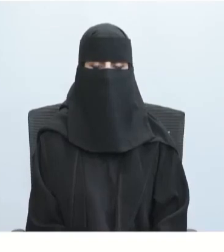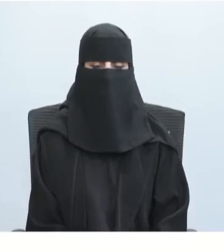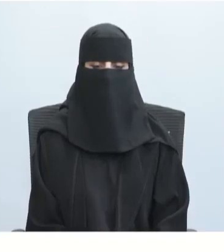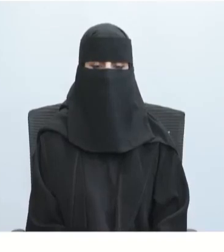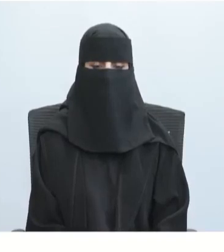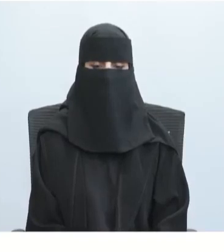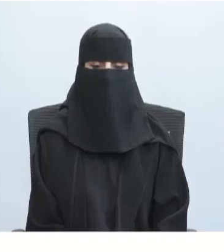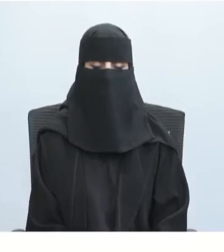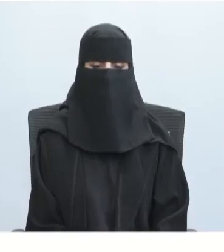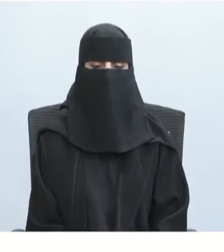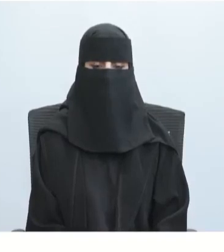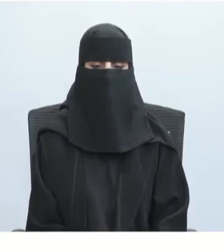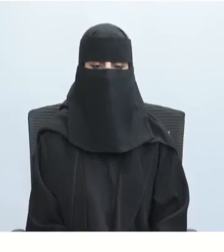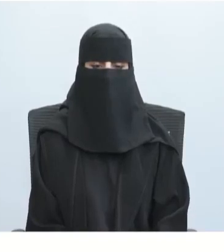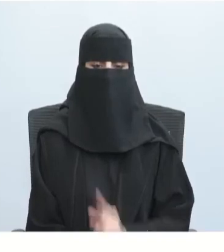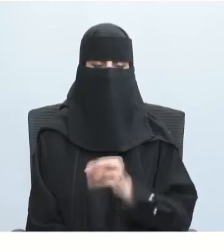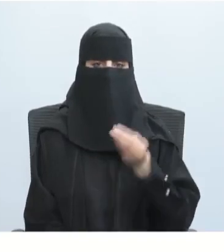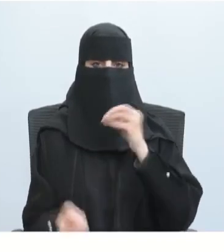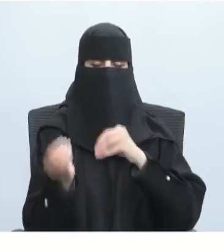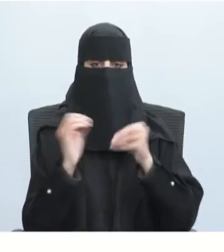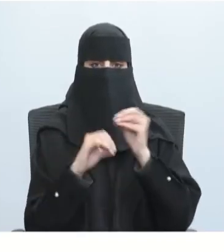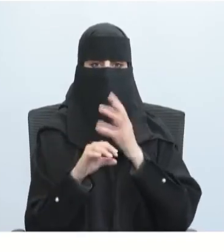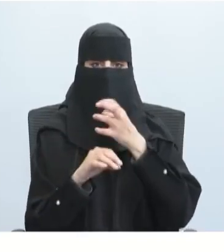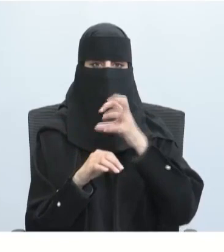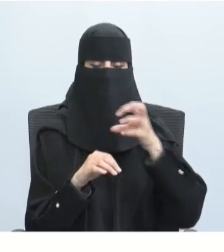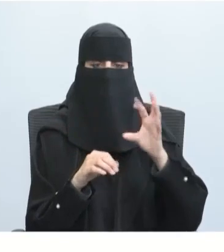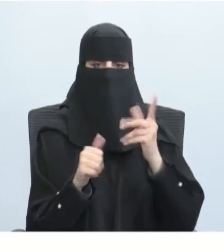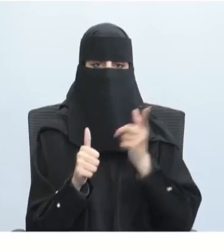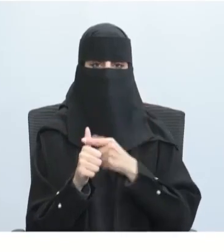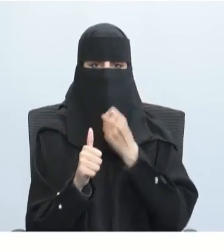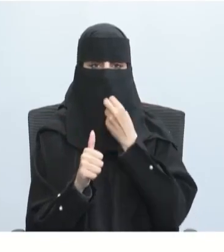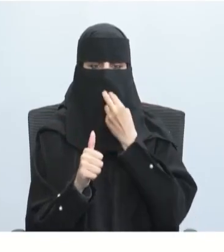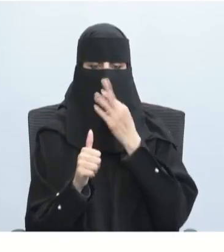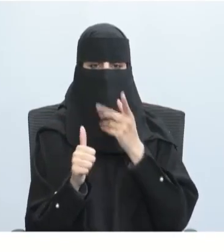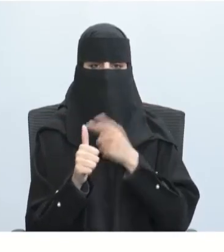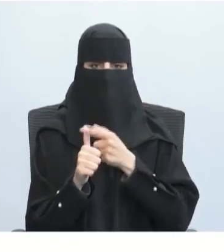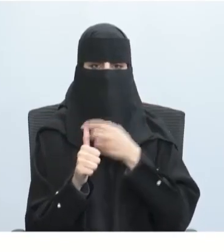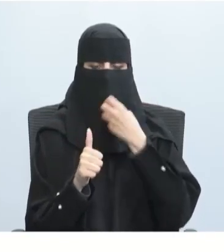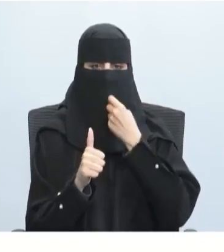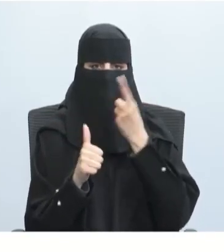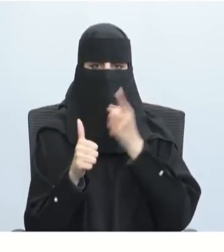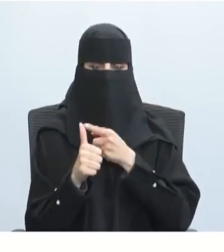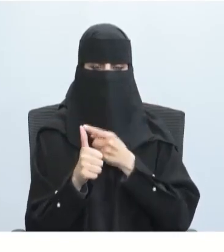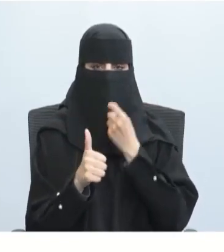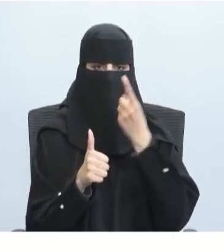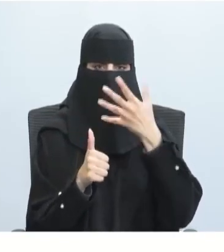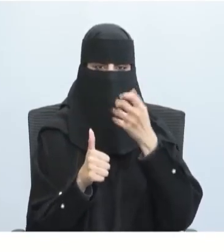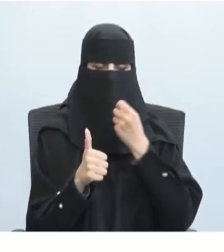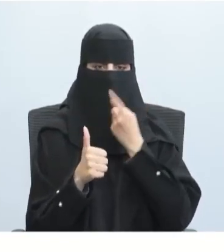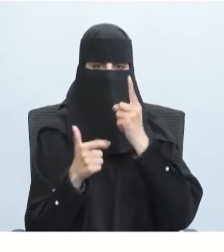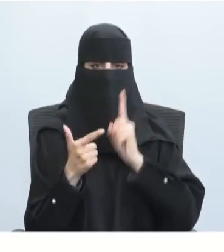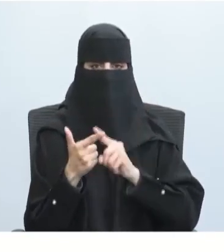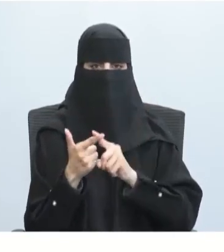سنوي وقام باداء على فترات سنويه اذا السنه الاولى السنه الثانيه